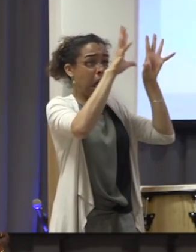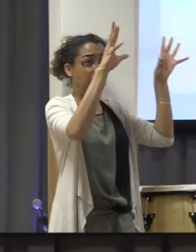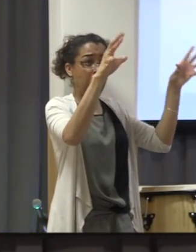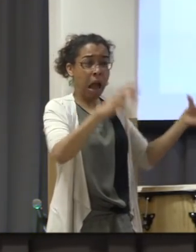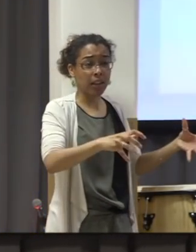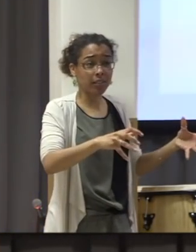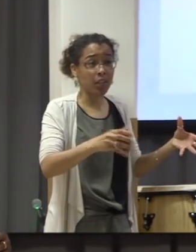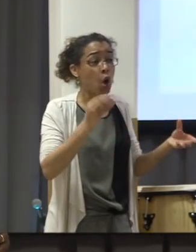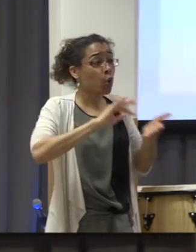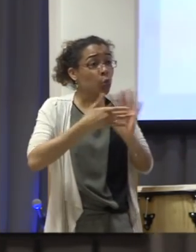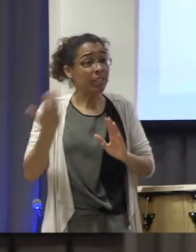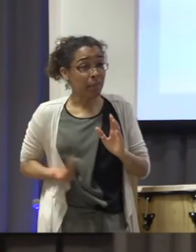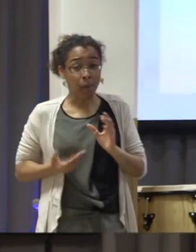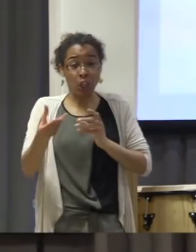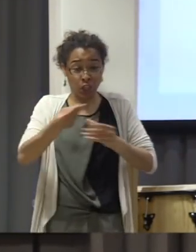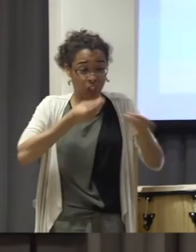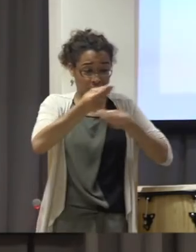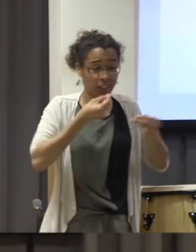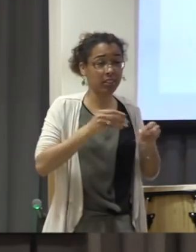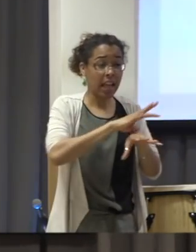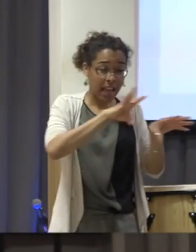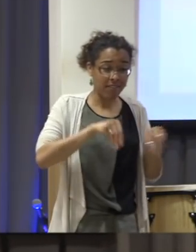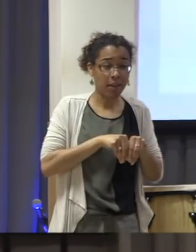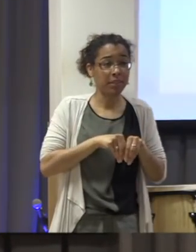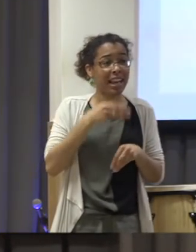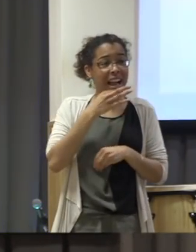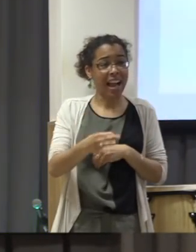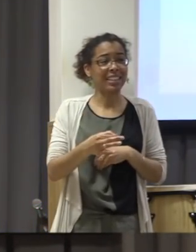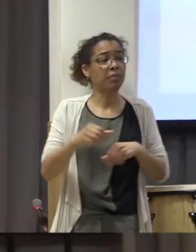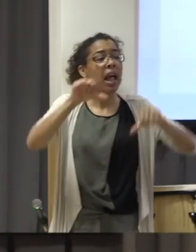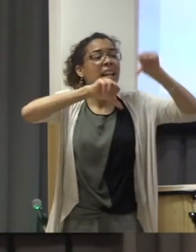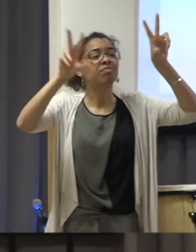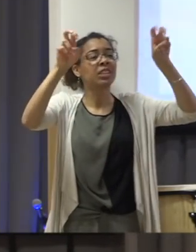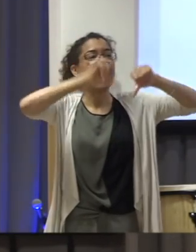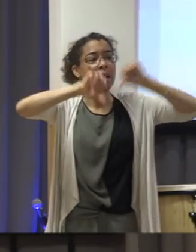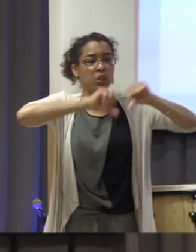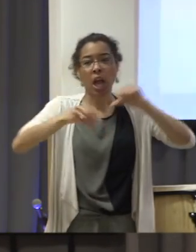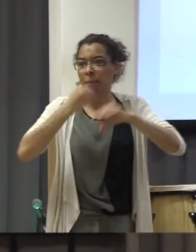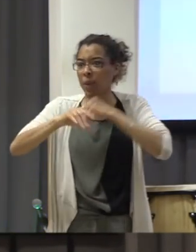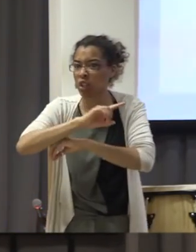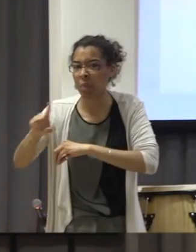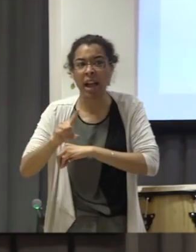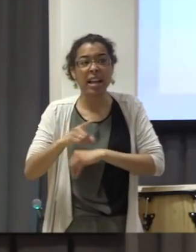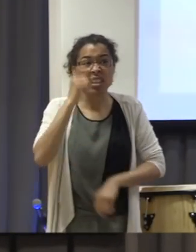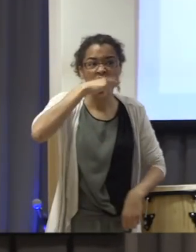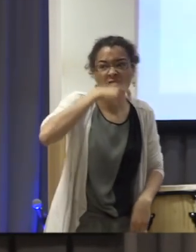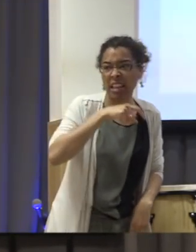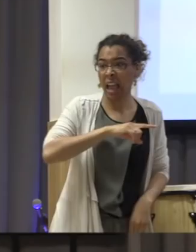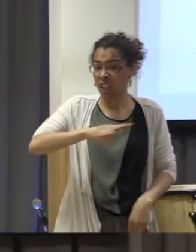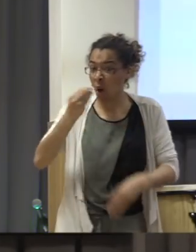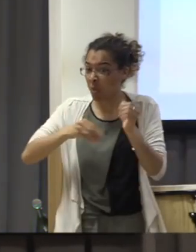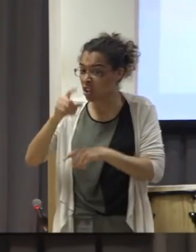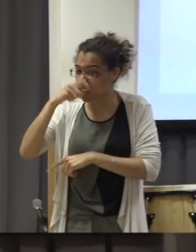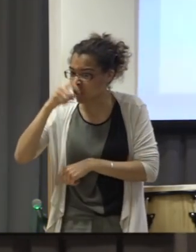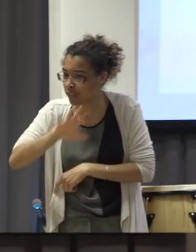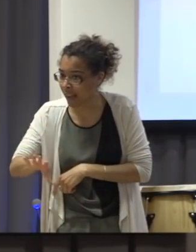Toute maman apportait quelque chose. Et ma famille appelait ça laboratoire. Ne mange pas, c'est une sorcière. Ne mange pas,